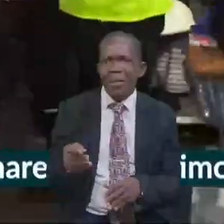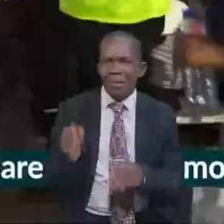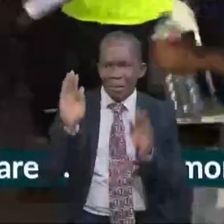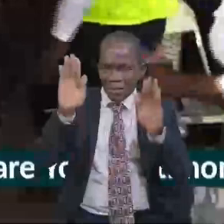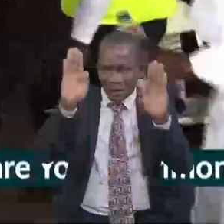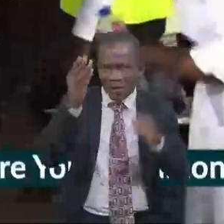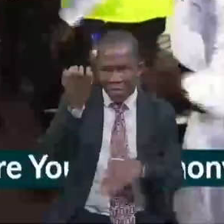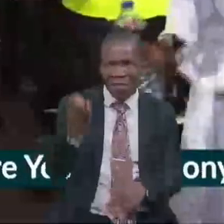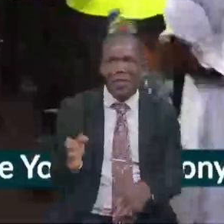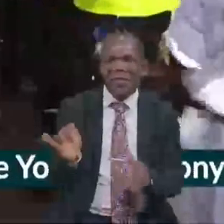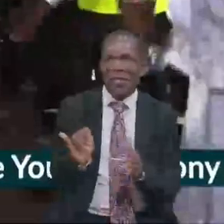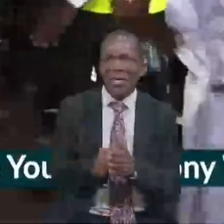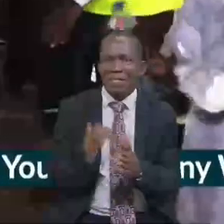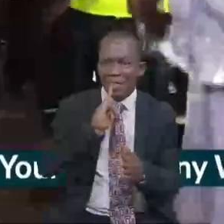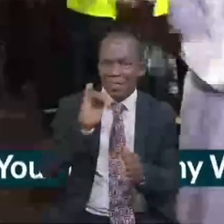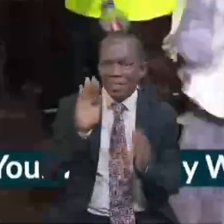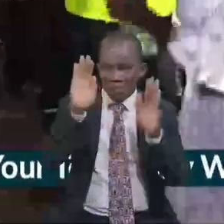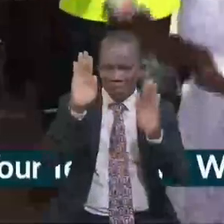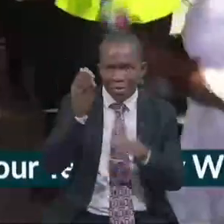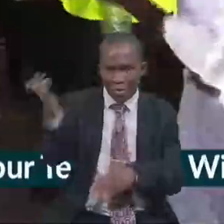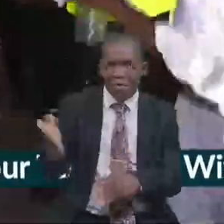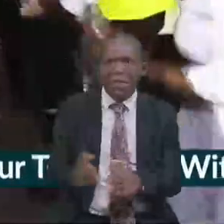C'est le Seigneur qui est à l'œuvre.